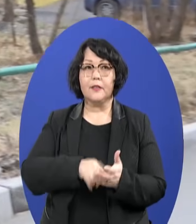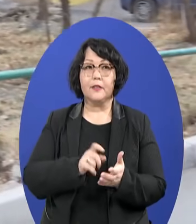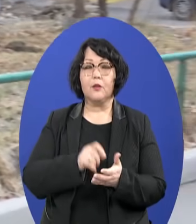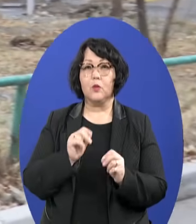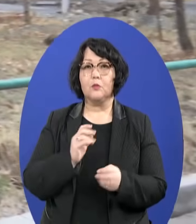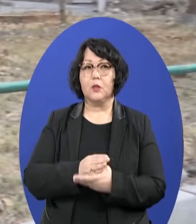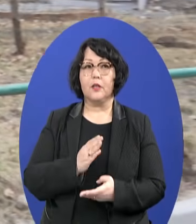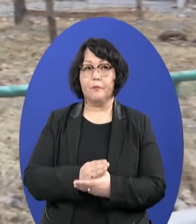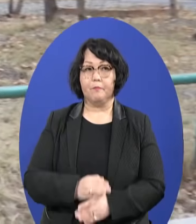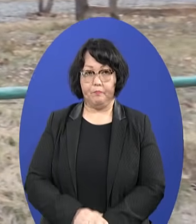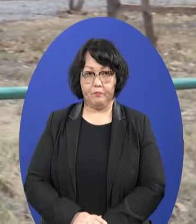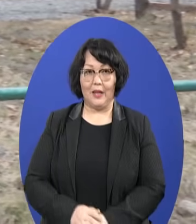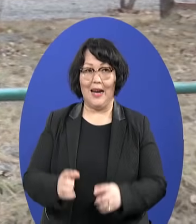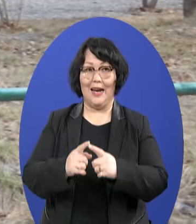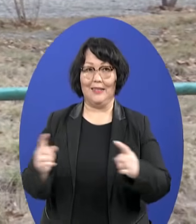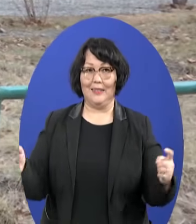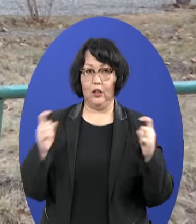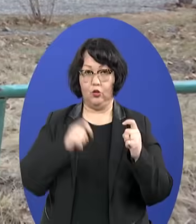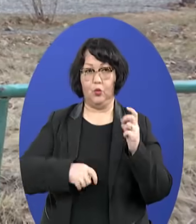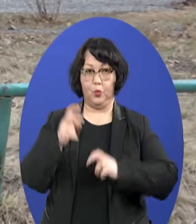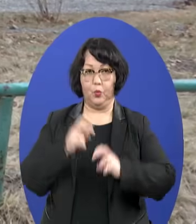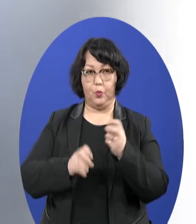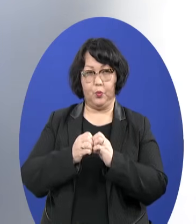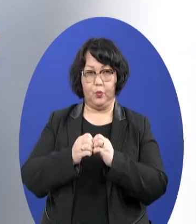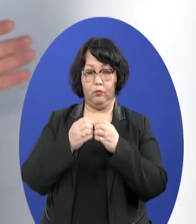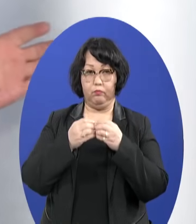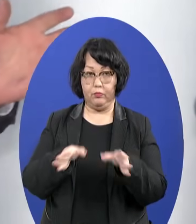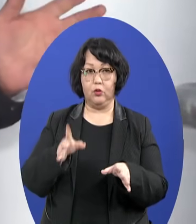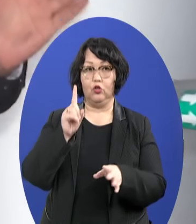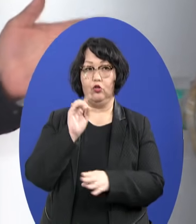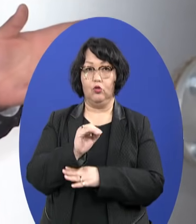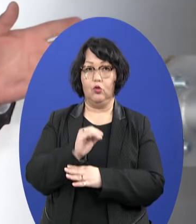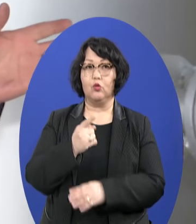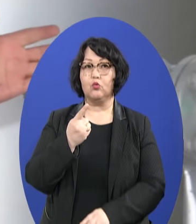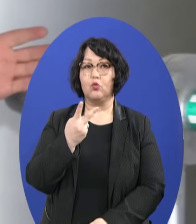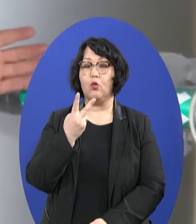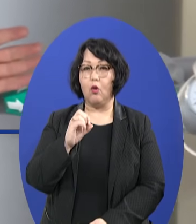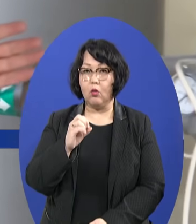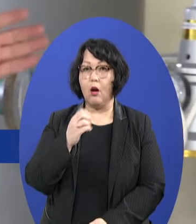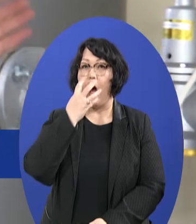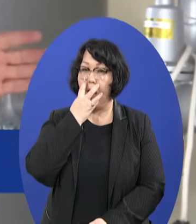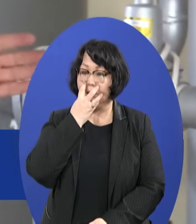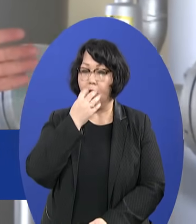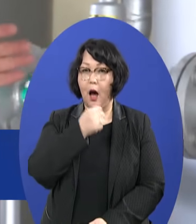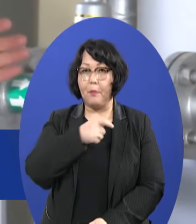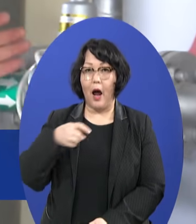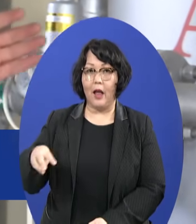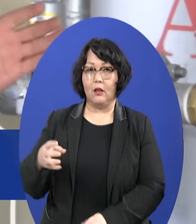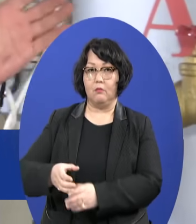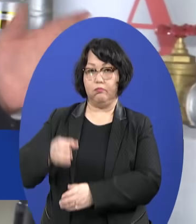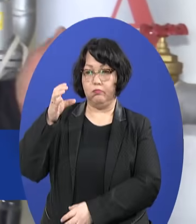Халдвар өвчин судлын үндэсний төвийн хашаанд баригдаж байгаа энэ үйлдвэр ашиглалтанд орсноор өдөртөө 120 амьсгалын аппаратыг залгах